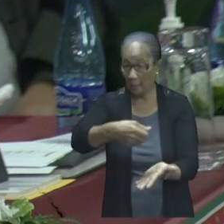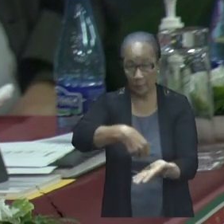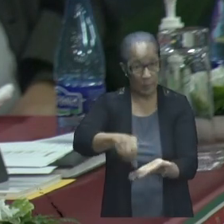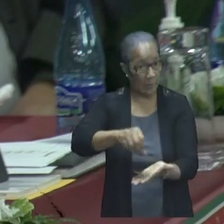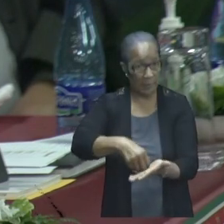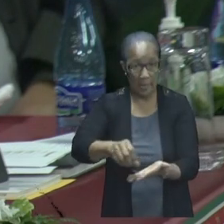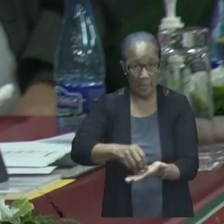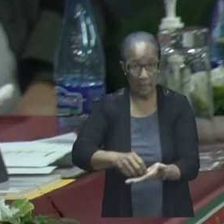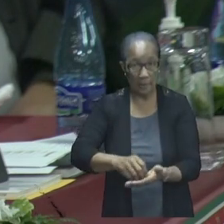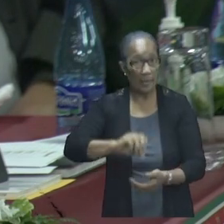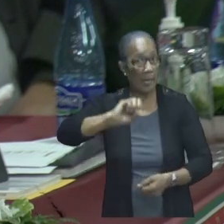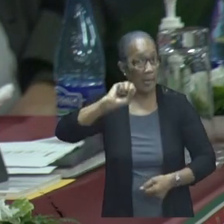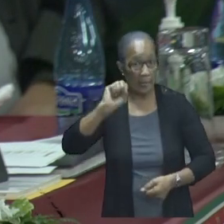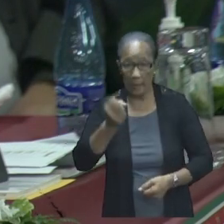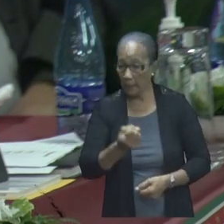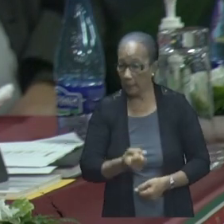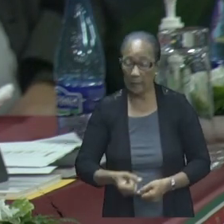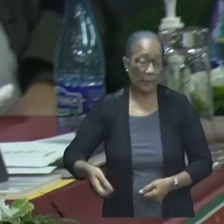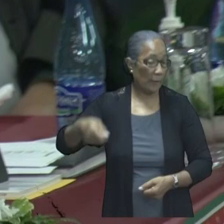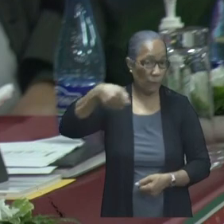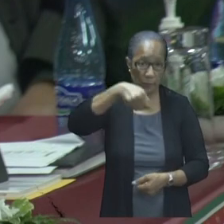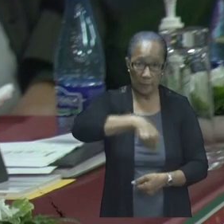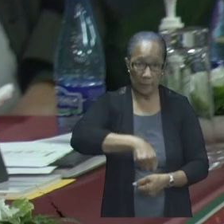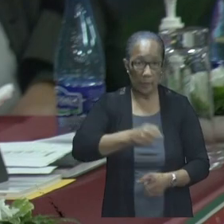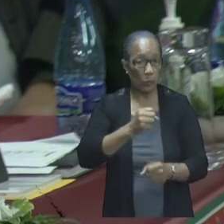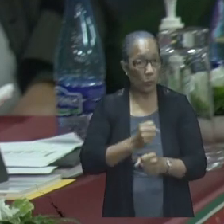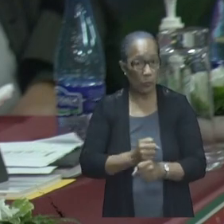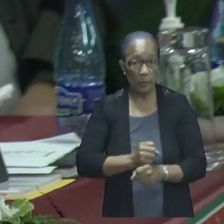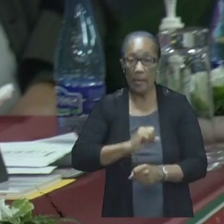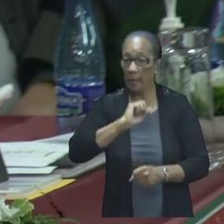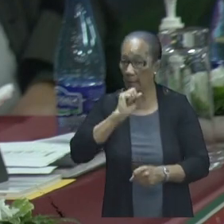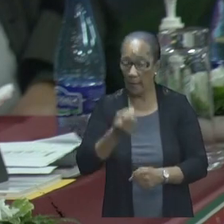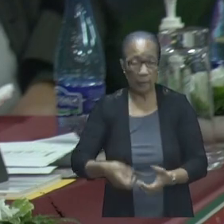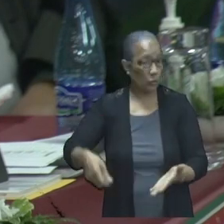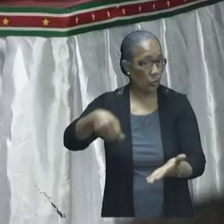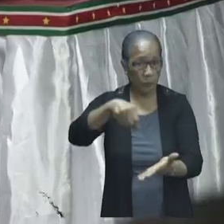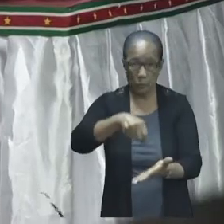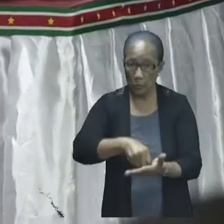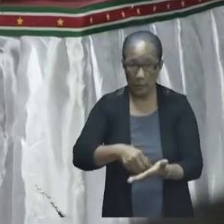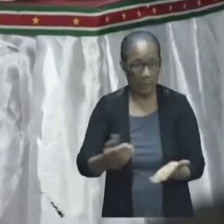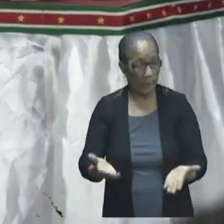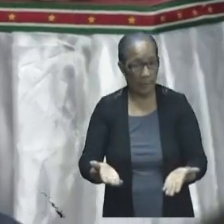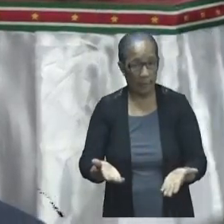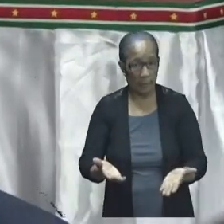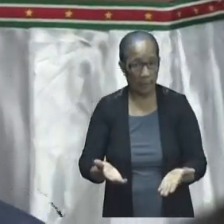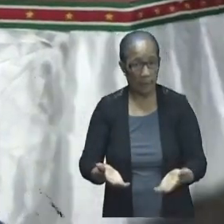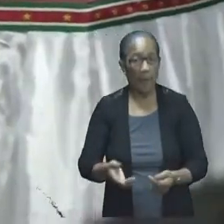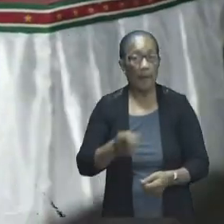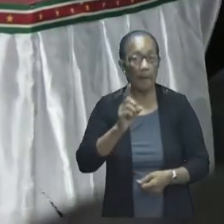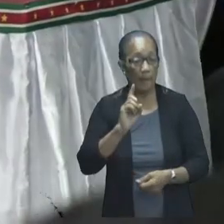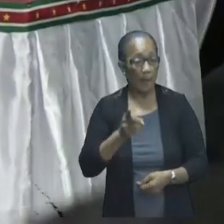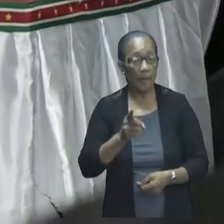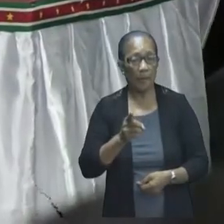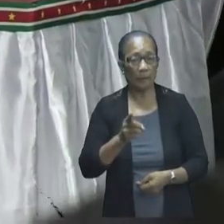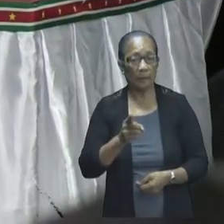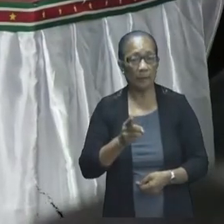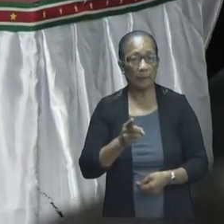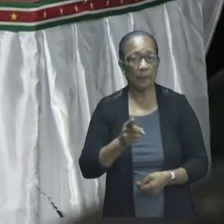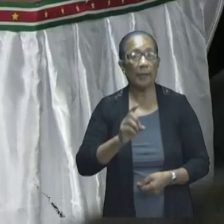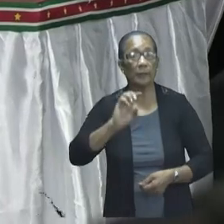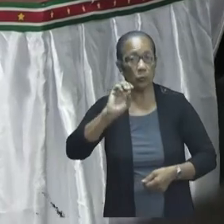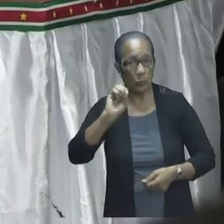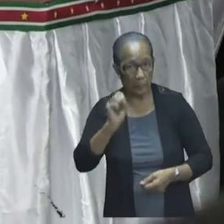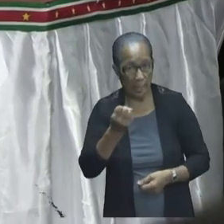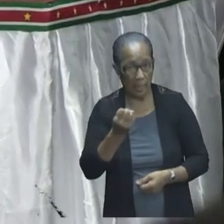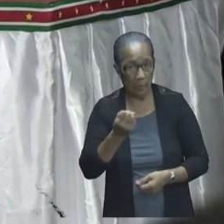investering op regen we kunnen we kunnen niet subsidiëren het zeker dus het is juist daarom